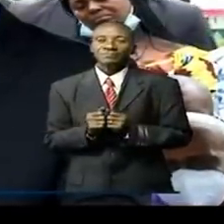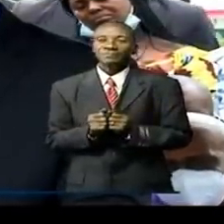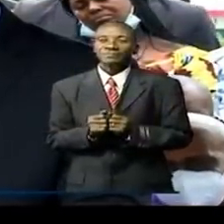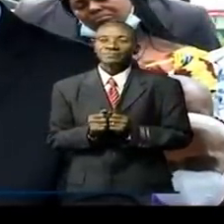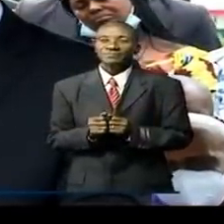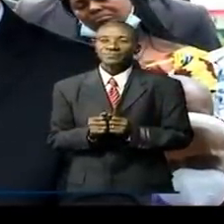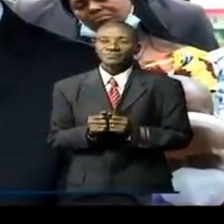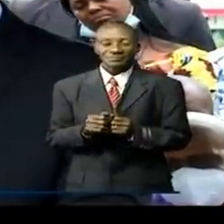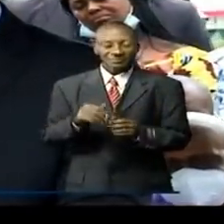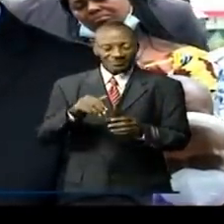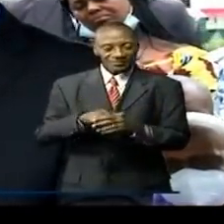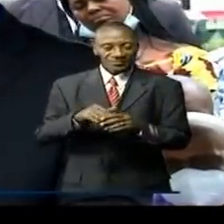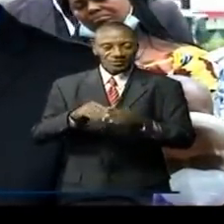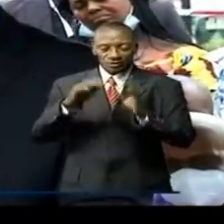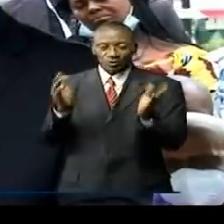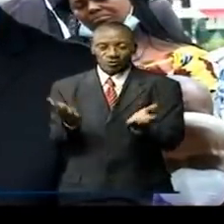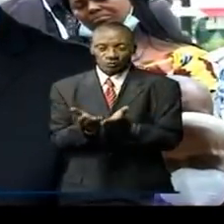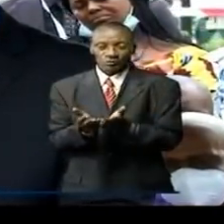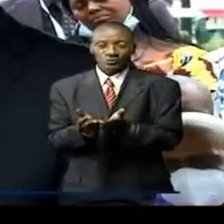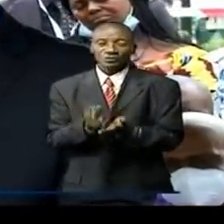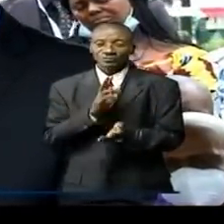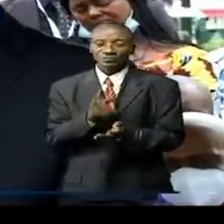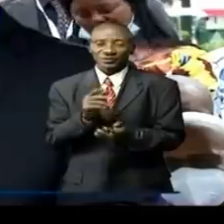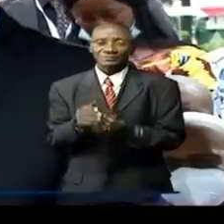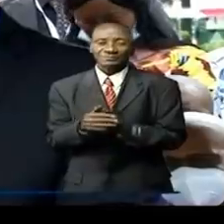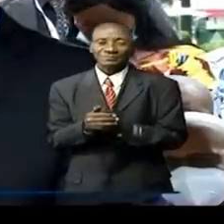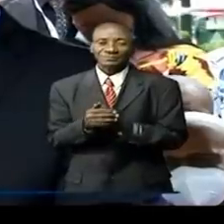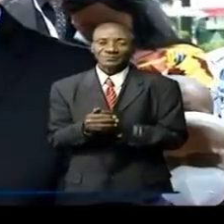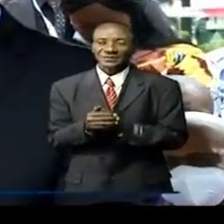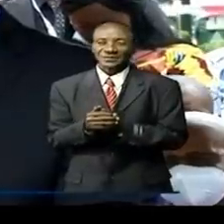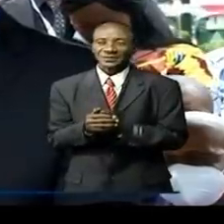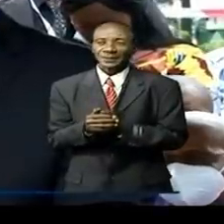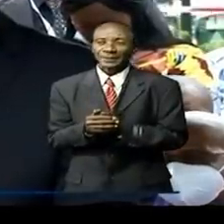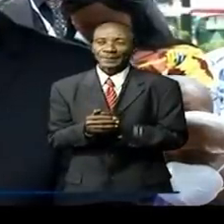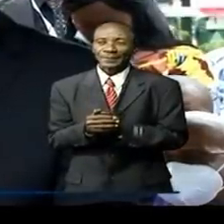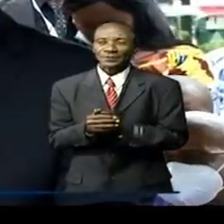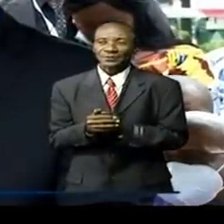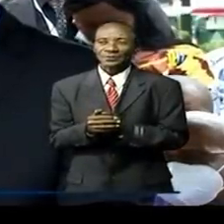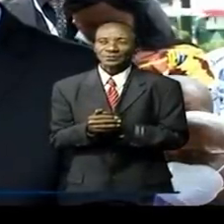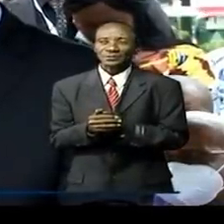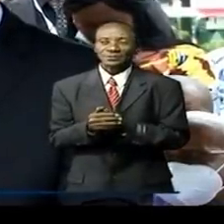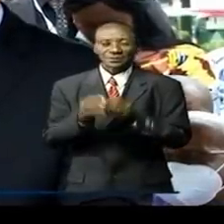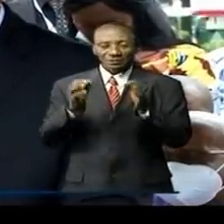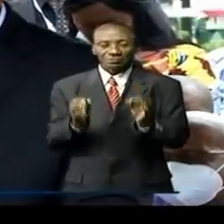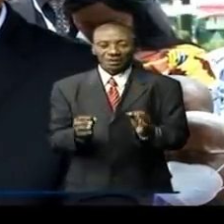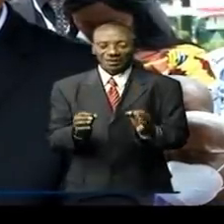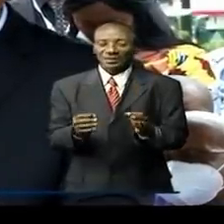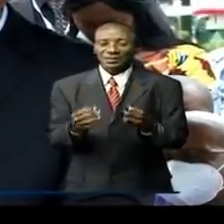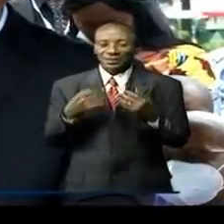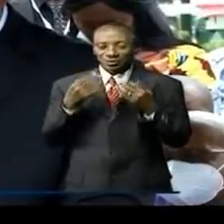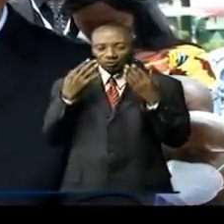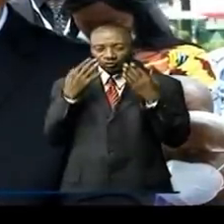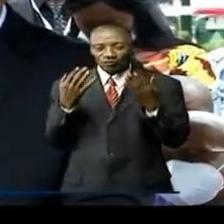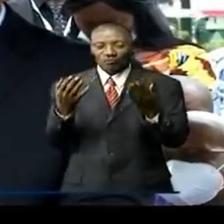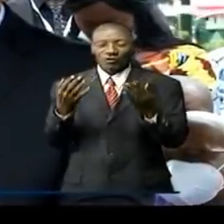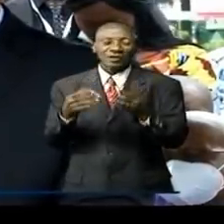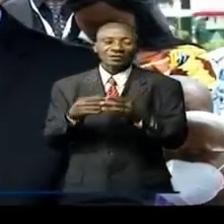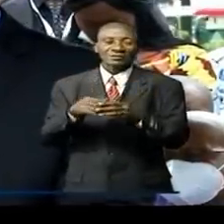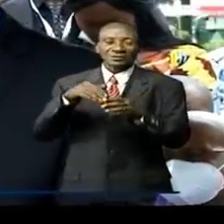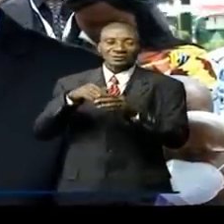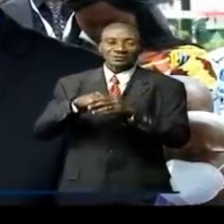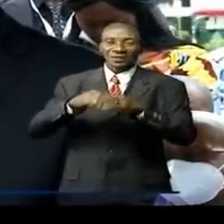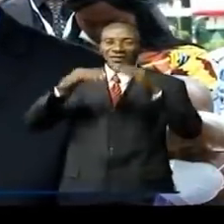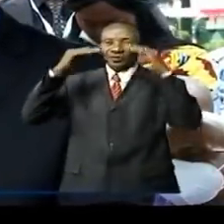nudité, 6 corps calcinés se trouvaient dans les brûlures du plafond des meubles et des